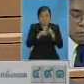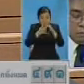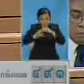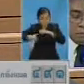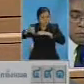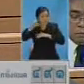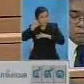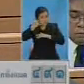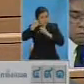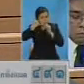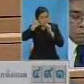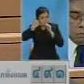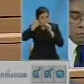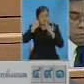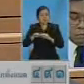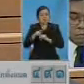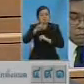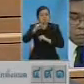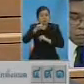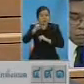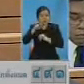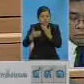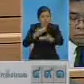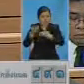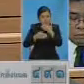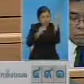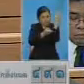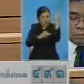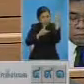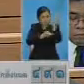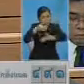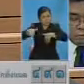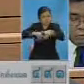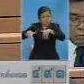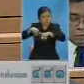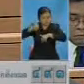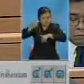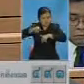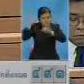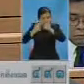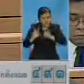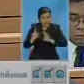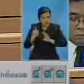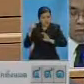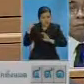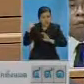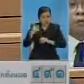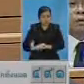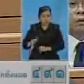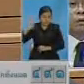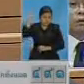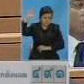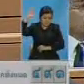ท์ถามถึงราคายางพาราในพื้นที่จริงๆเป็นยางพารา ท่านเจ้าเมนโตได้ยิน